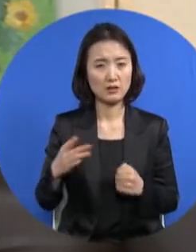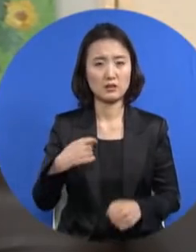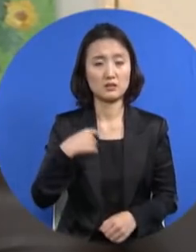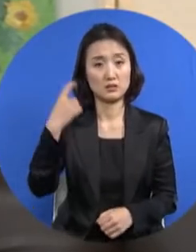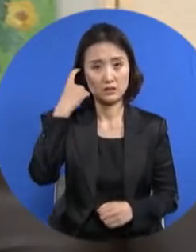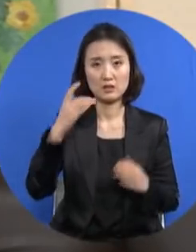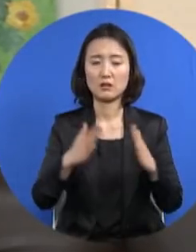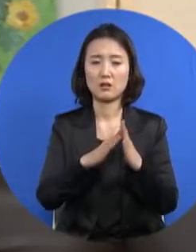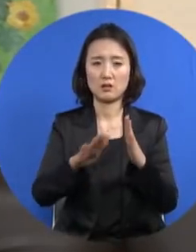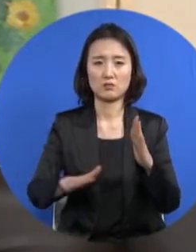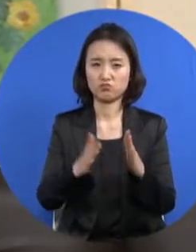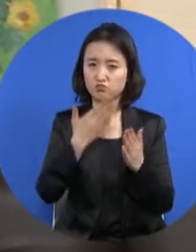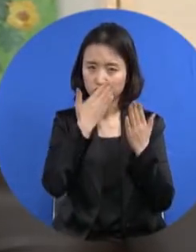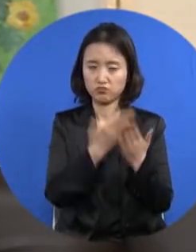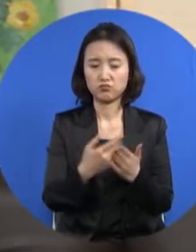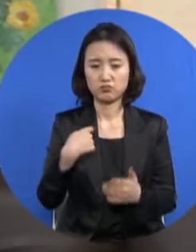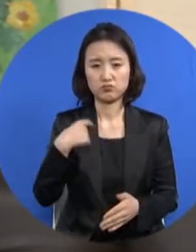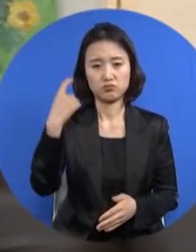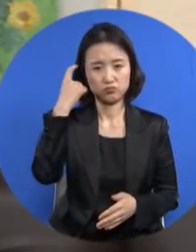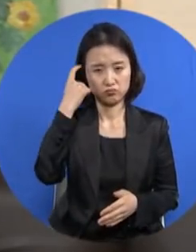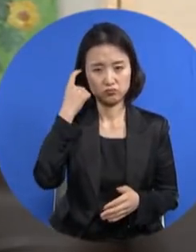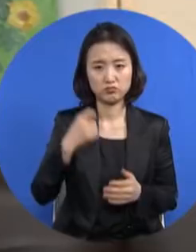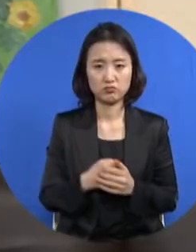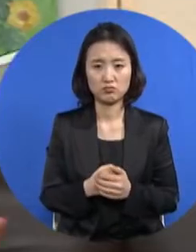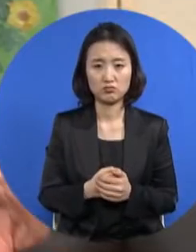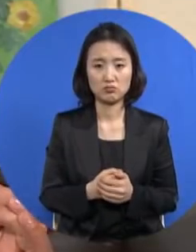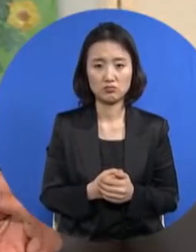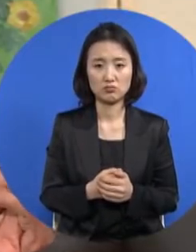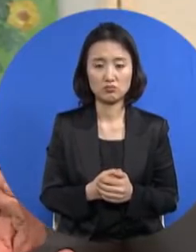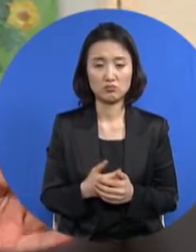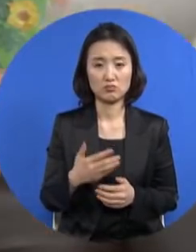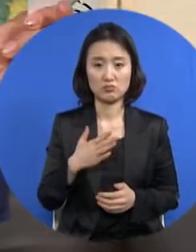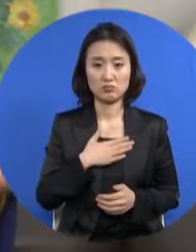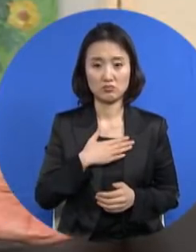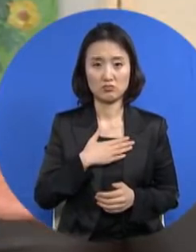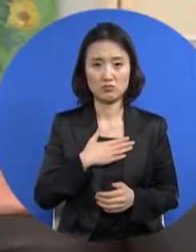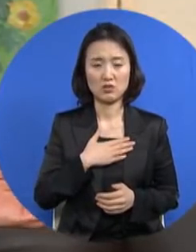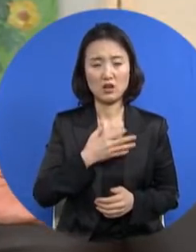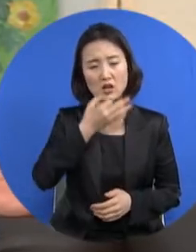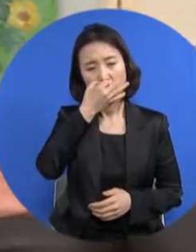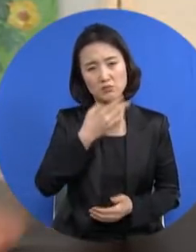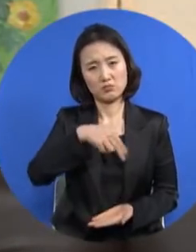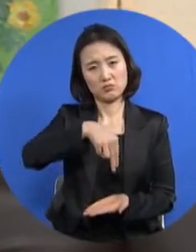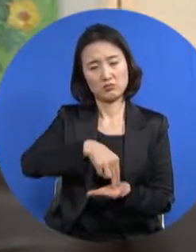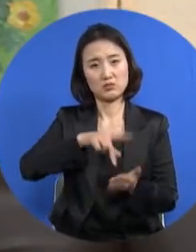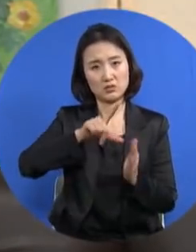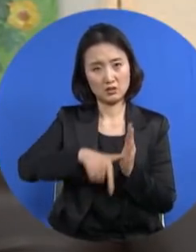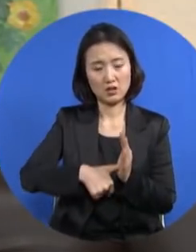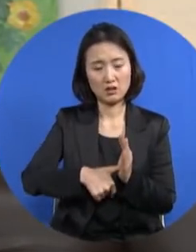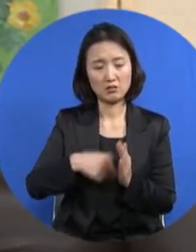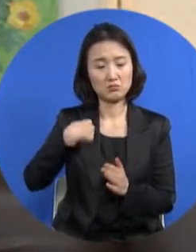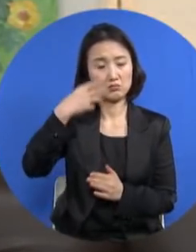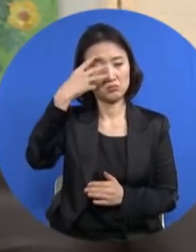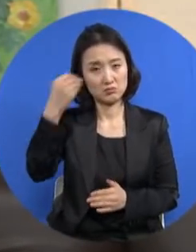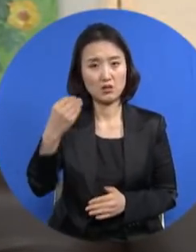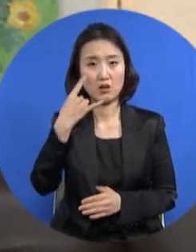아까 그때 저 딸이 제가 실패를 해서 이렇게 힘들 때 거울에 딱 비친 건 저희 엄마